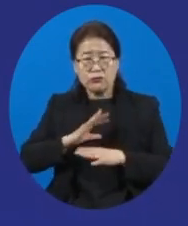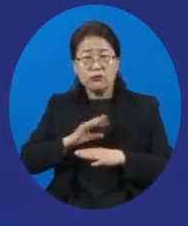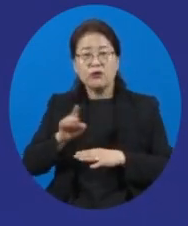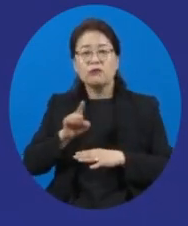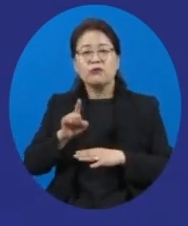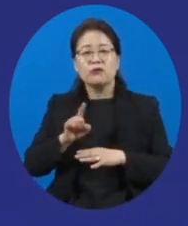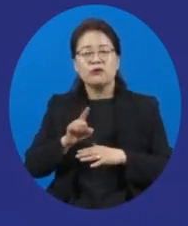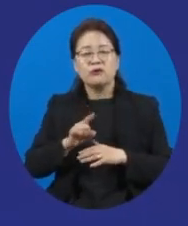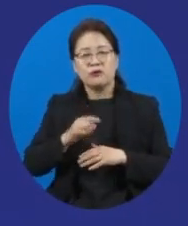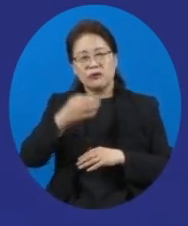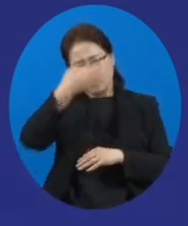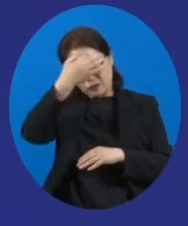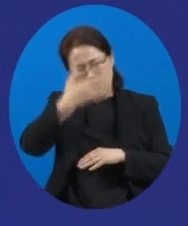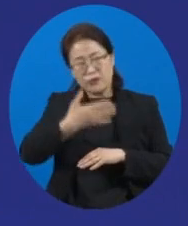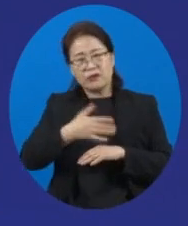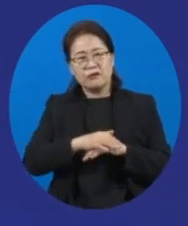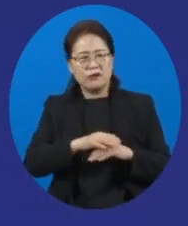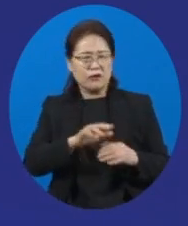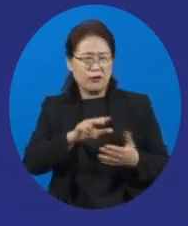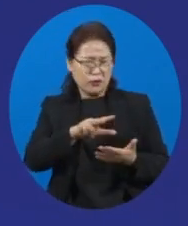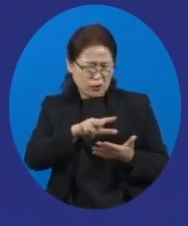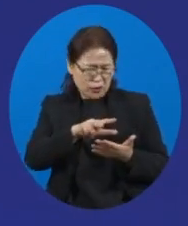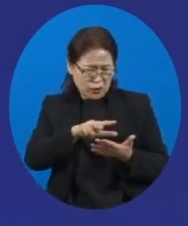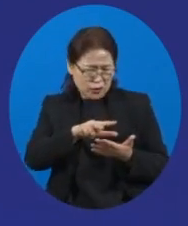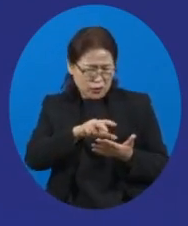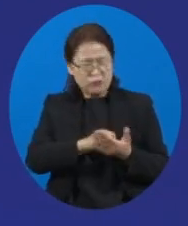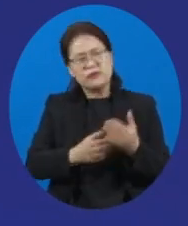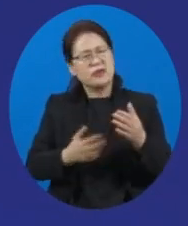죄송하지만 문제가 커서가 아니에요.